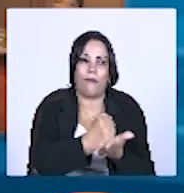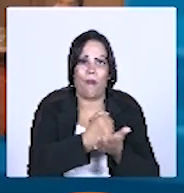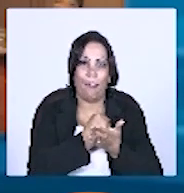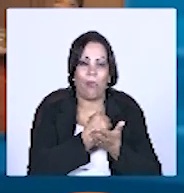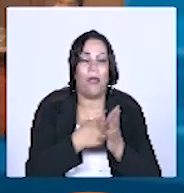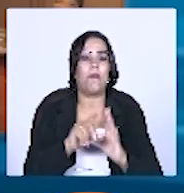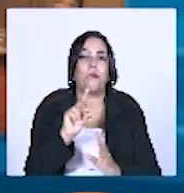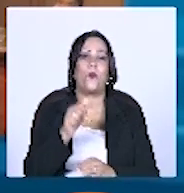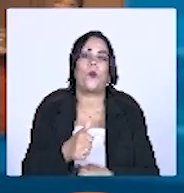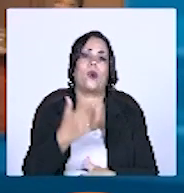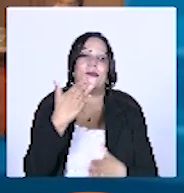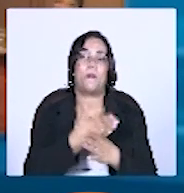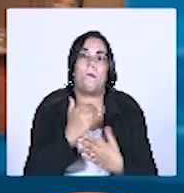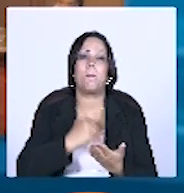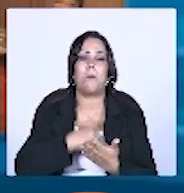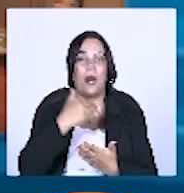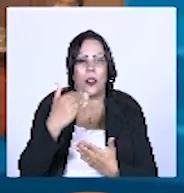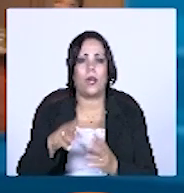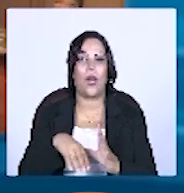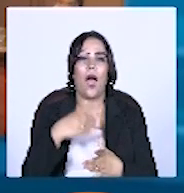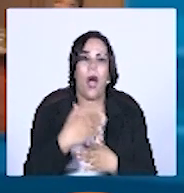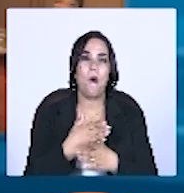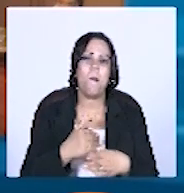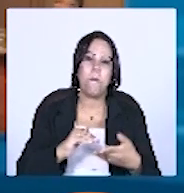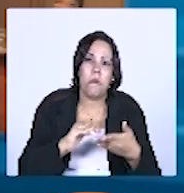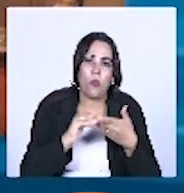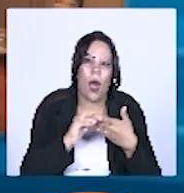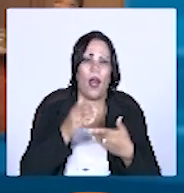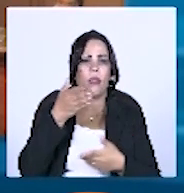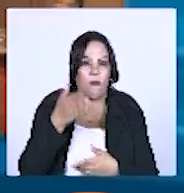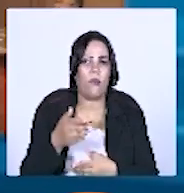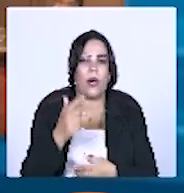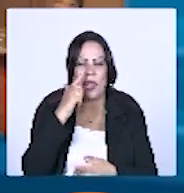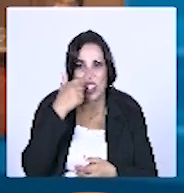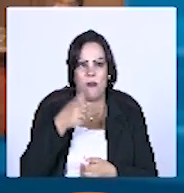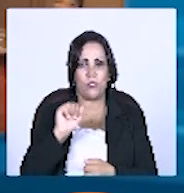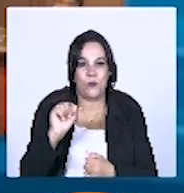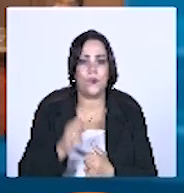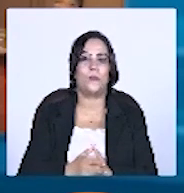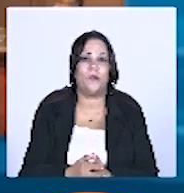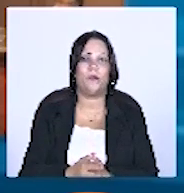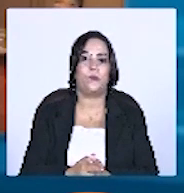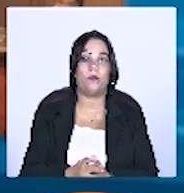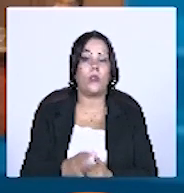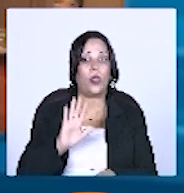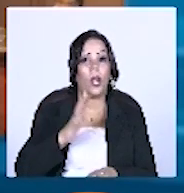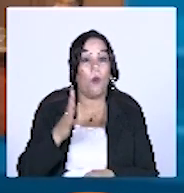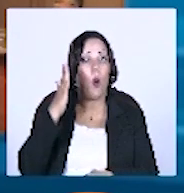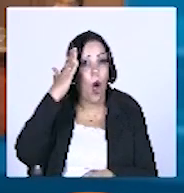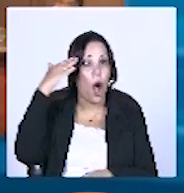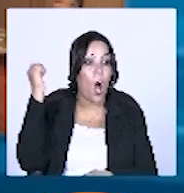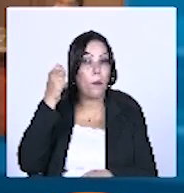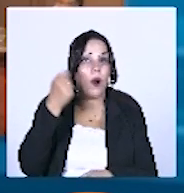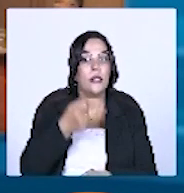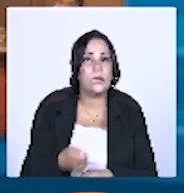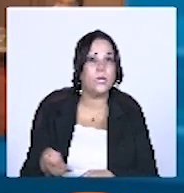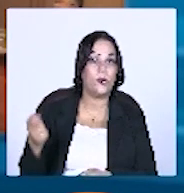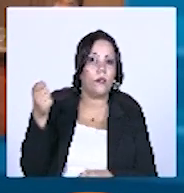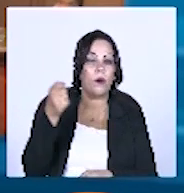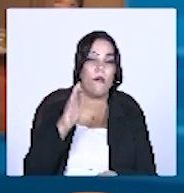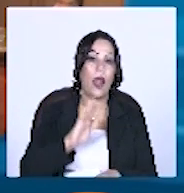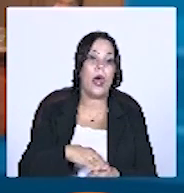ميزه او بالنسبه له او يعني خبره تضاف